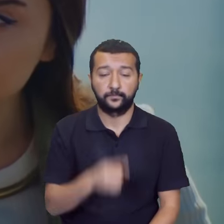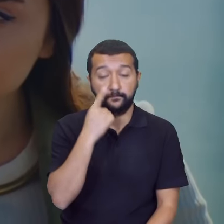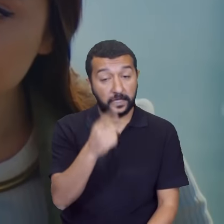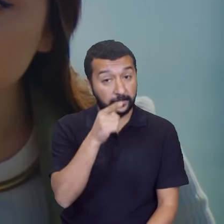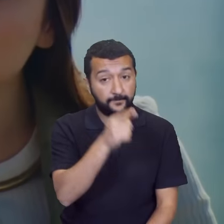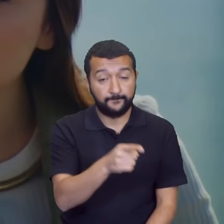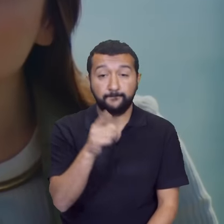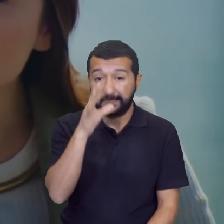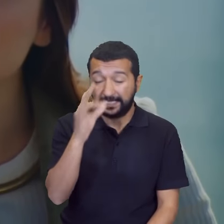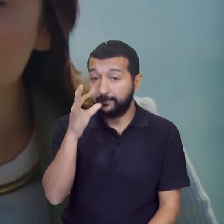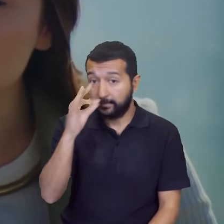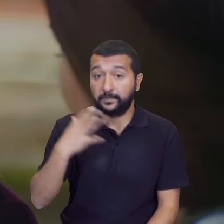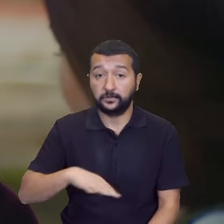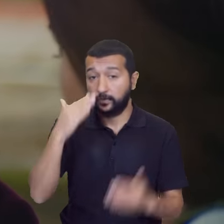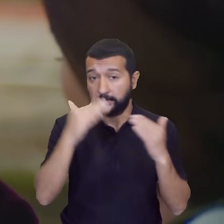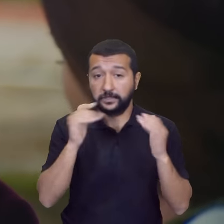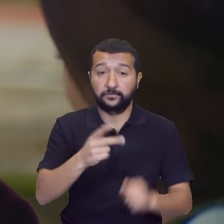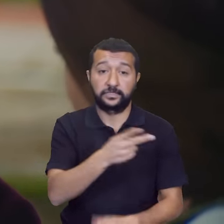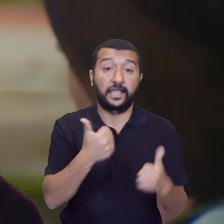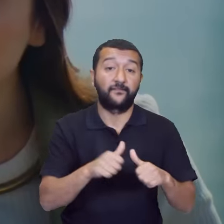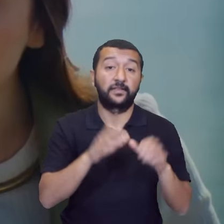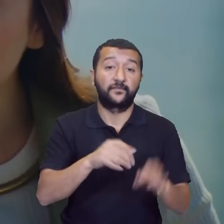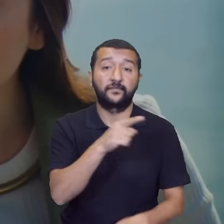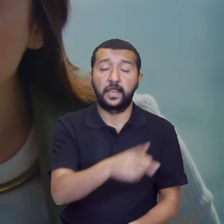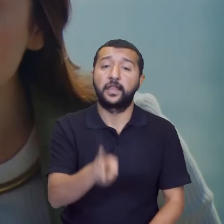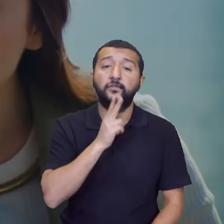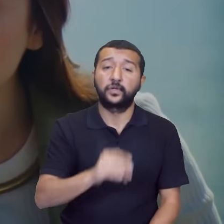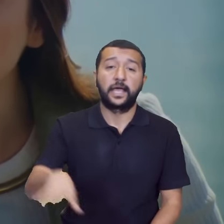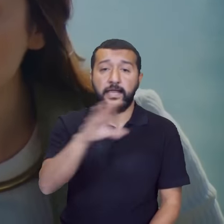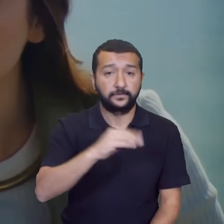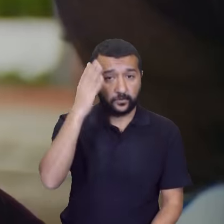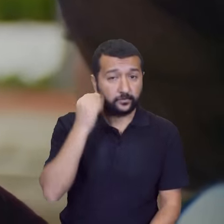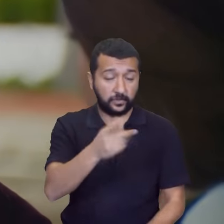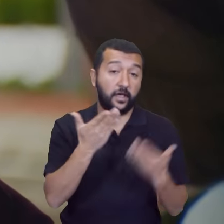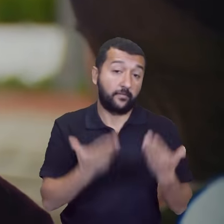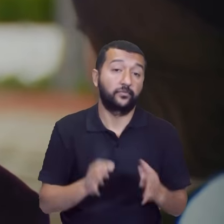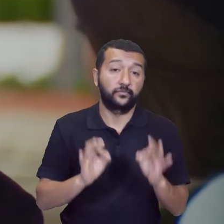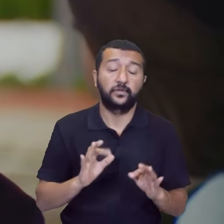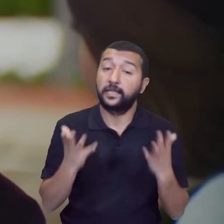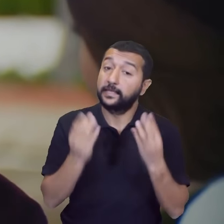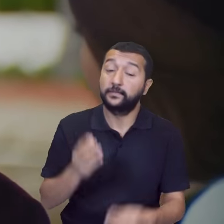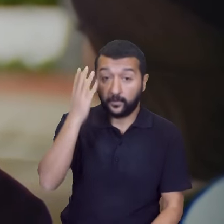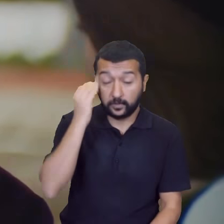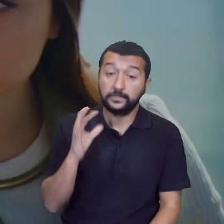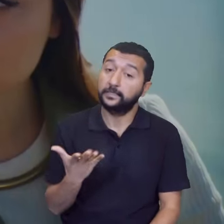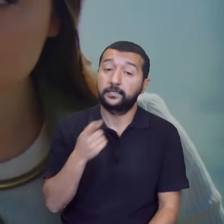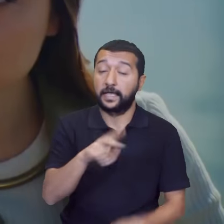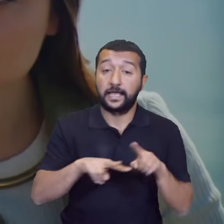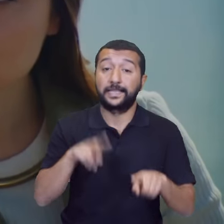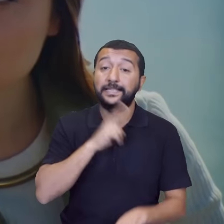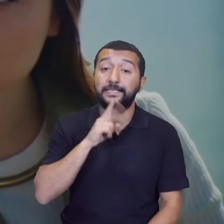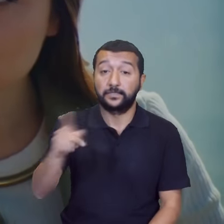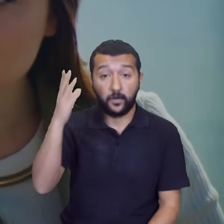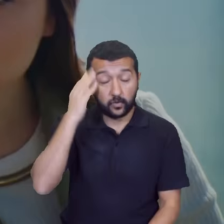Itır. Kim kimi istiyorsa yakıştırsın. Siz evlisiniz. Eninde sonunda herkes öğrenecek bunu ve kabul edecekler. Nasıl öğrenecek Emel? Adile